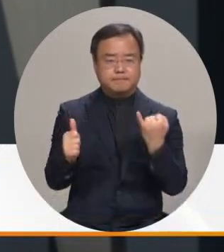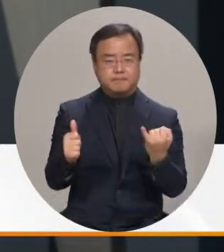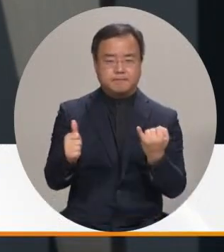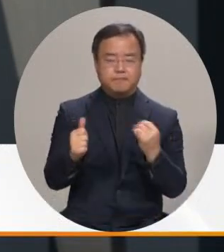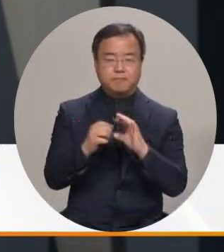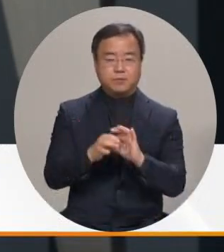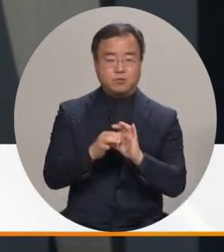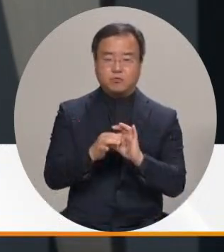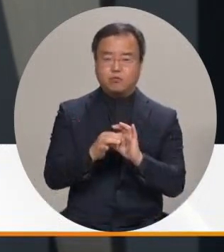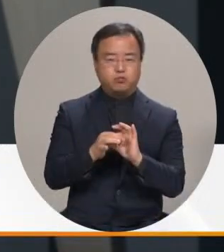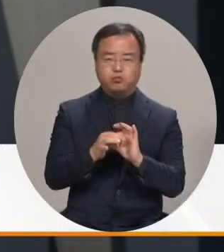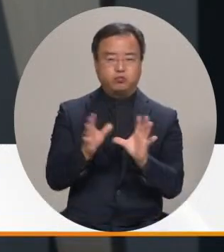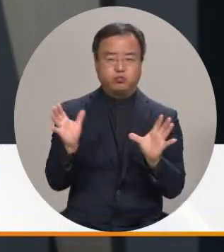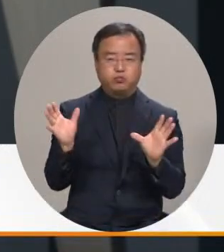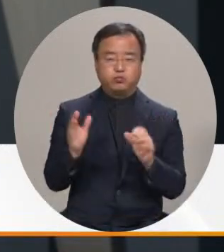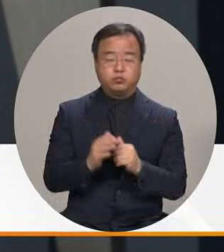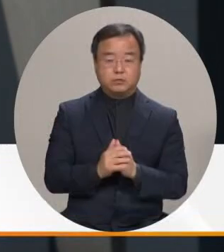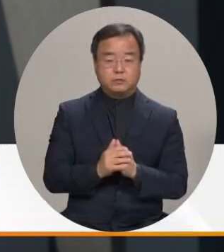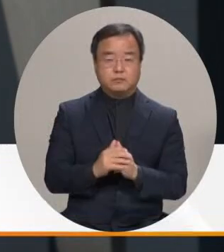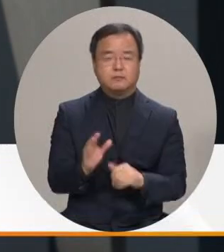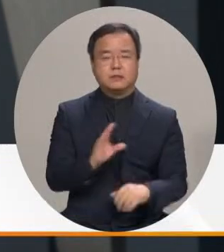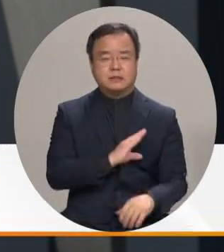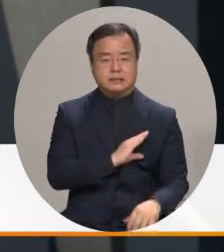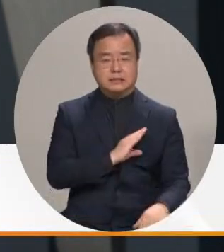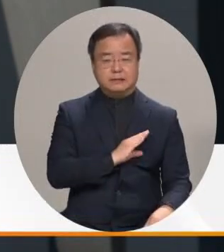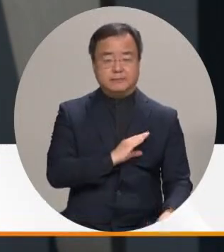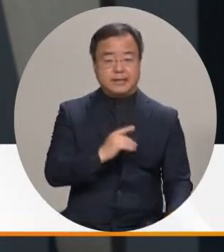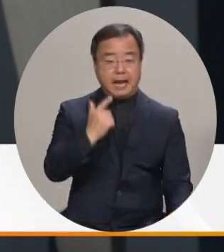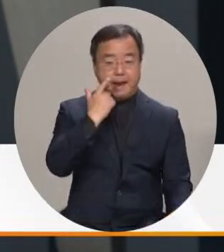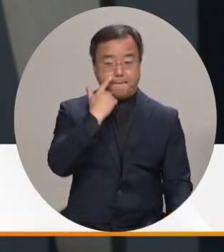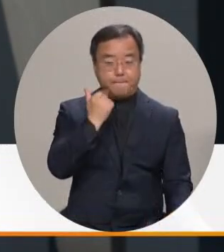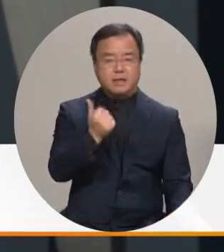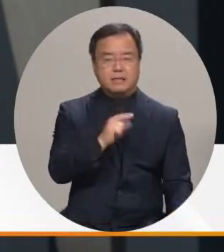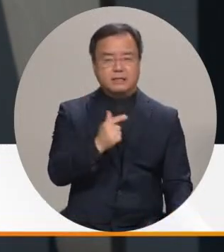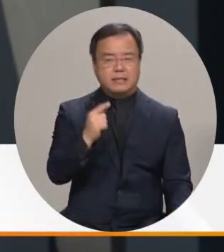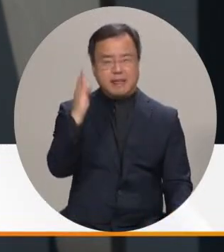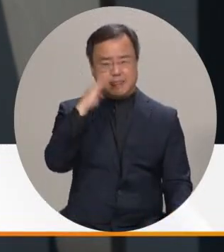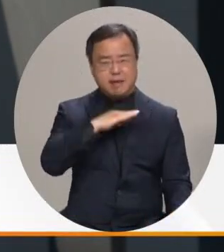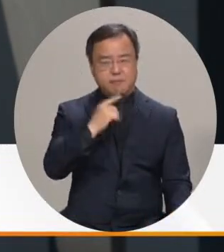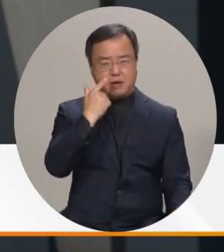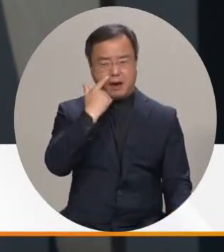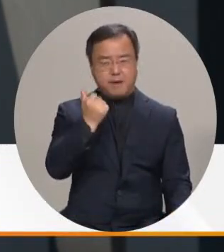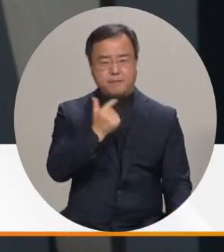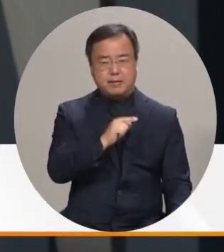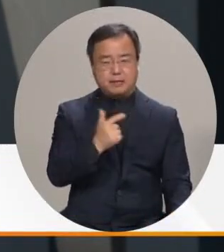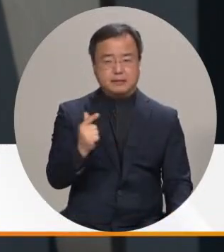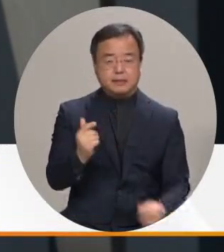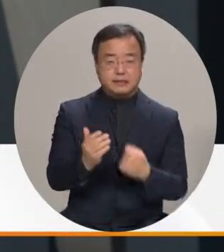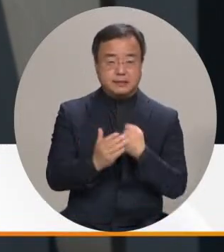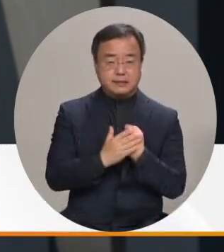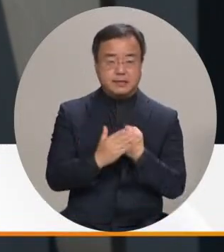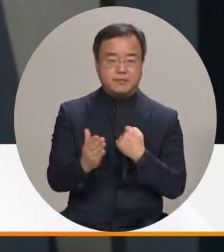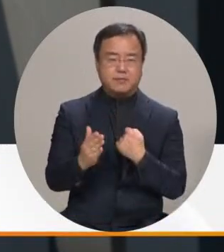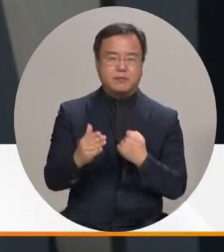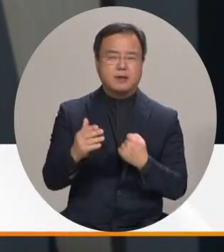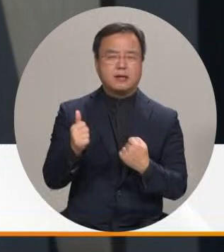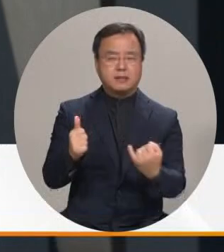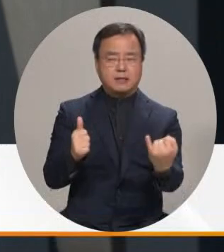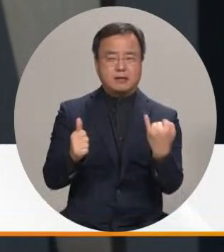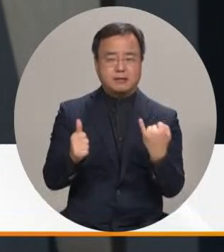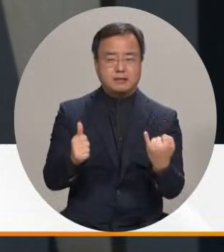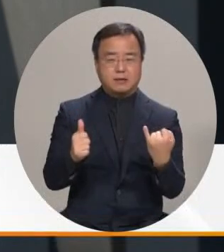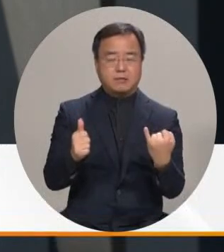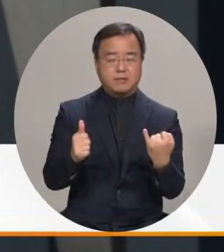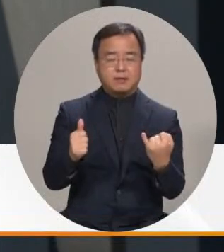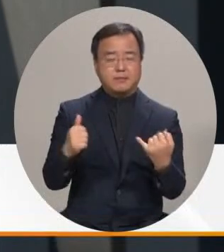관련이 없는 거거든요 근데 이름이 배드파더 스다 보니까 그 불필요한 젠더 갈등의 논란이 생겨 갖고